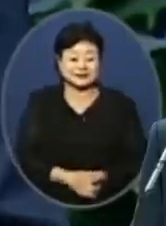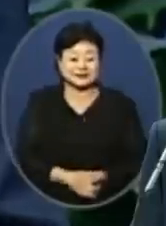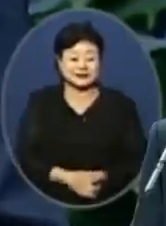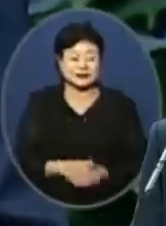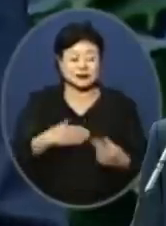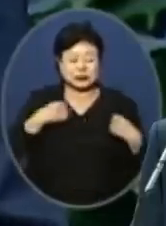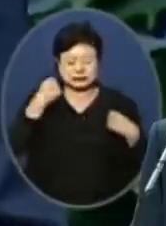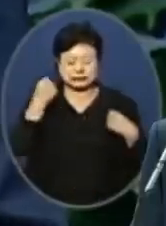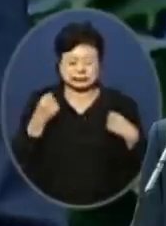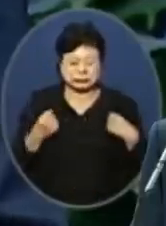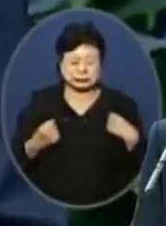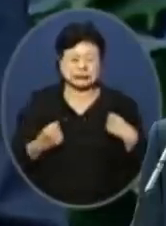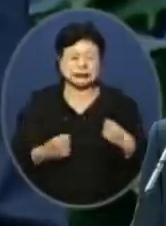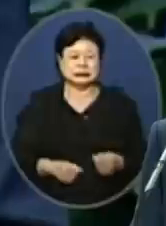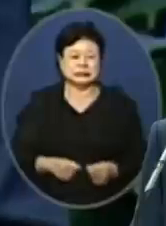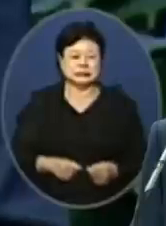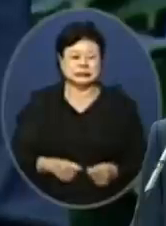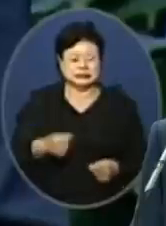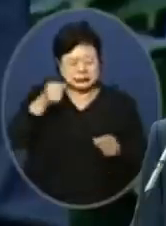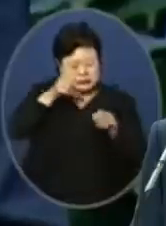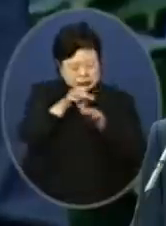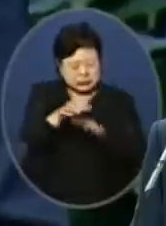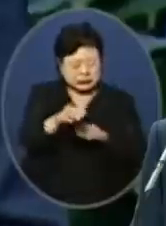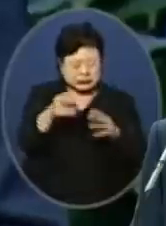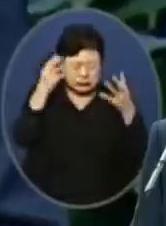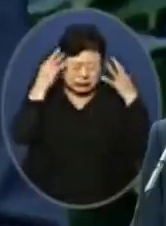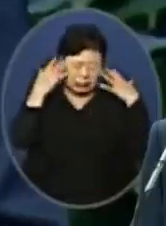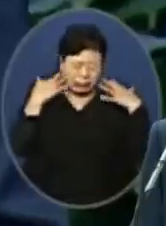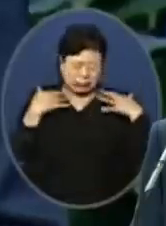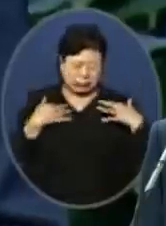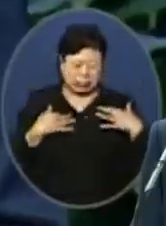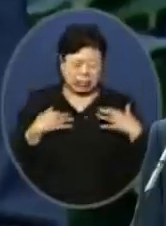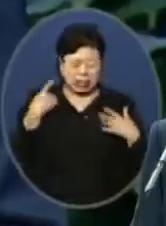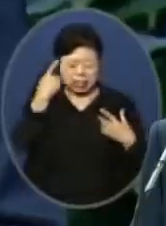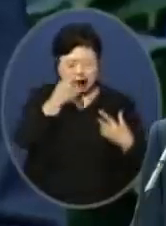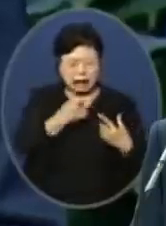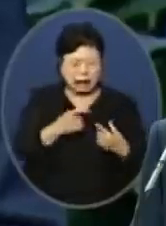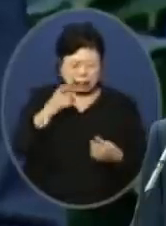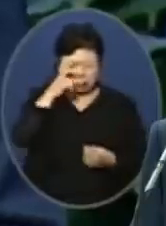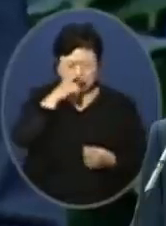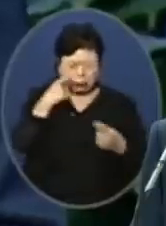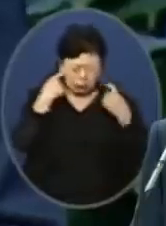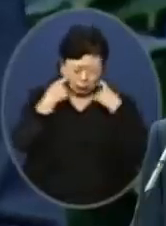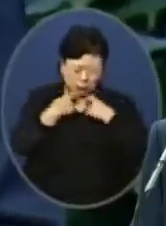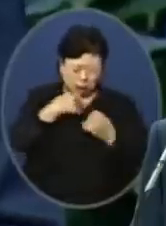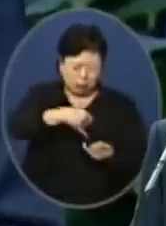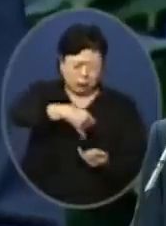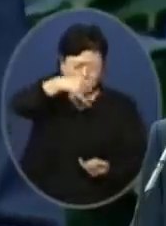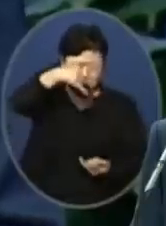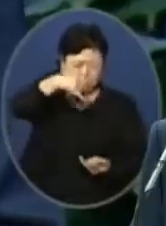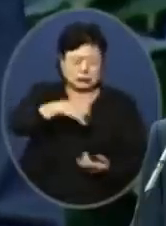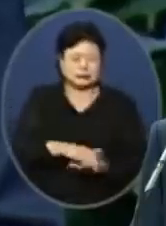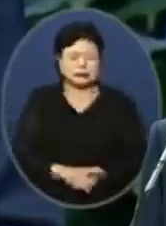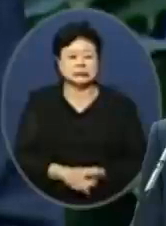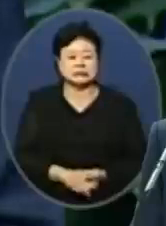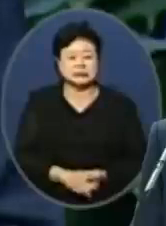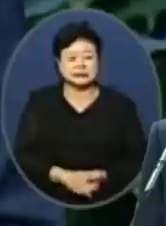남루한 옷을 입고 맨발 벗고 머리는 산발이 되고 얼굴은 여위에서 피골이